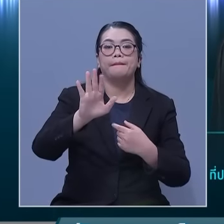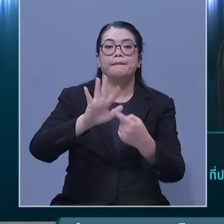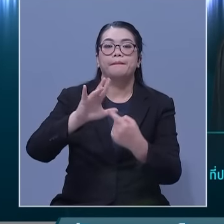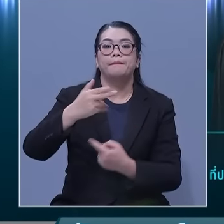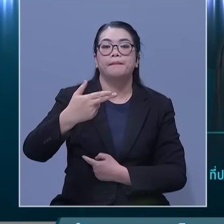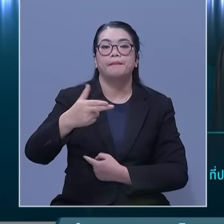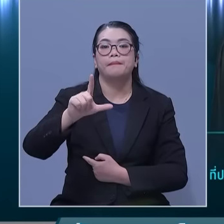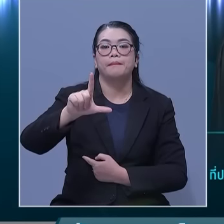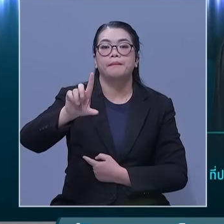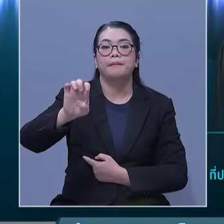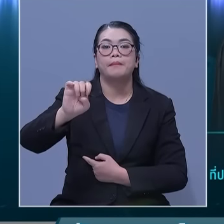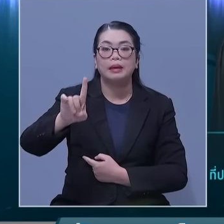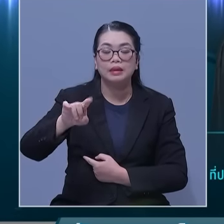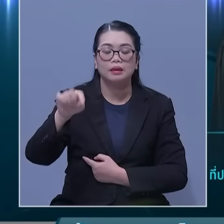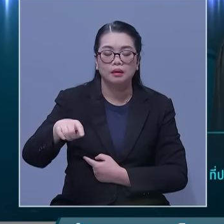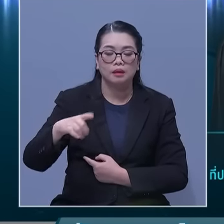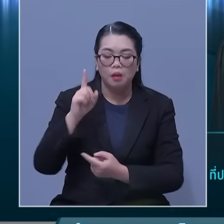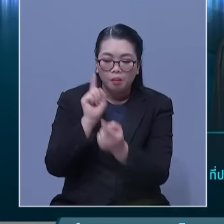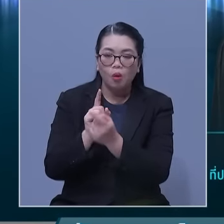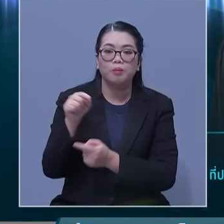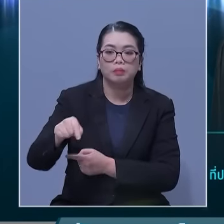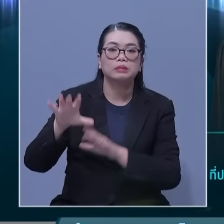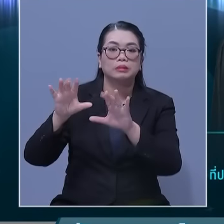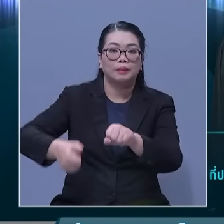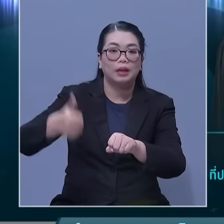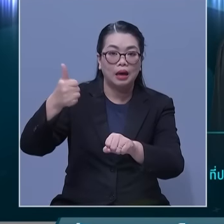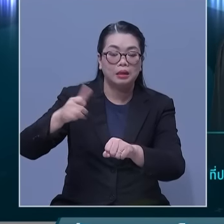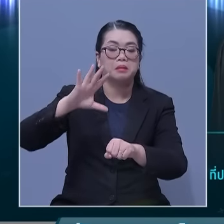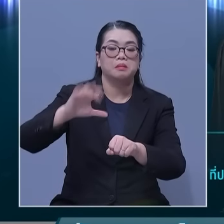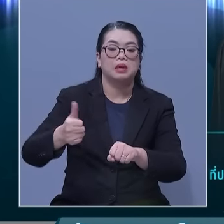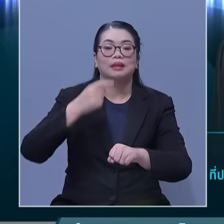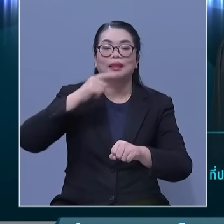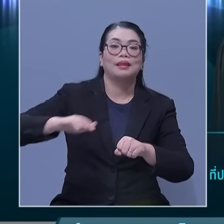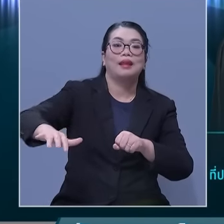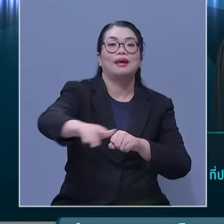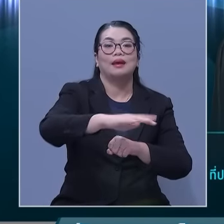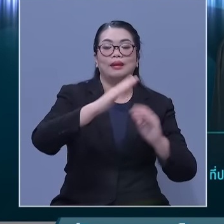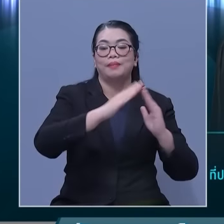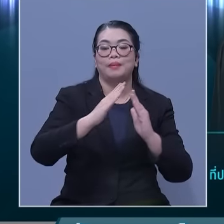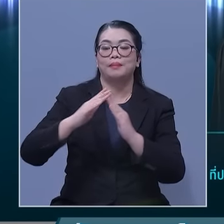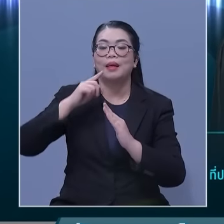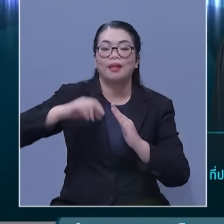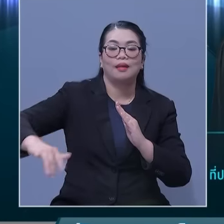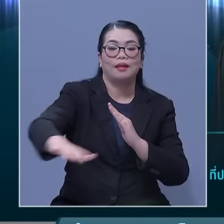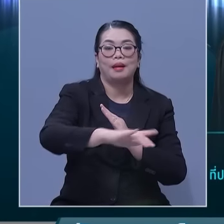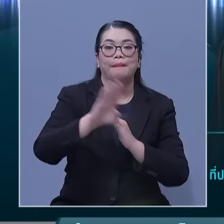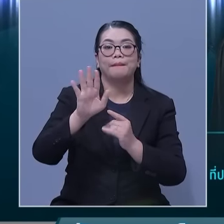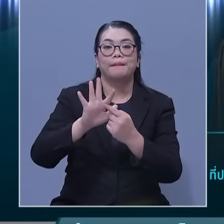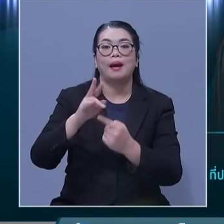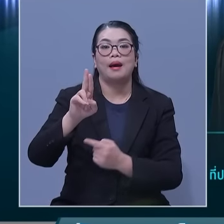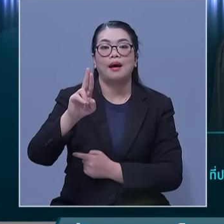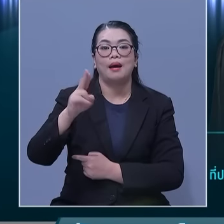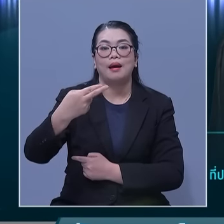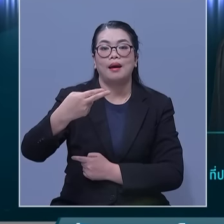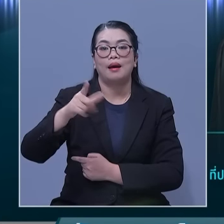เป็นเมืองตากอากาศครับภาพที่ปรากฏอยู่เนี่ยครับเขาก็ส่งต่อกันไปนะครับลักษณะรูปธรรม